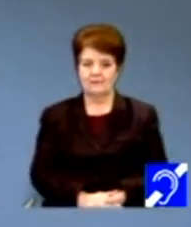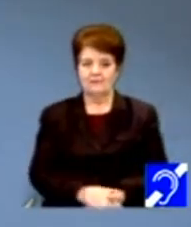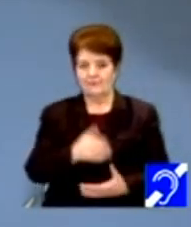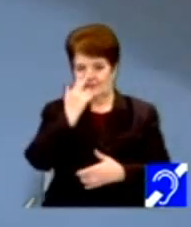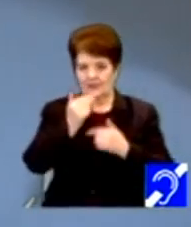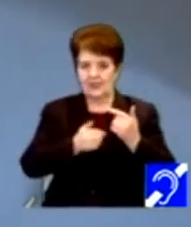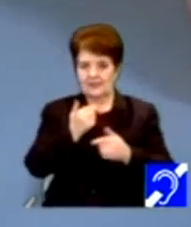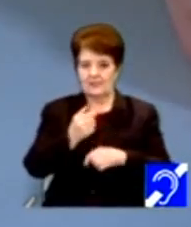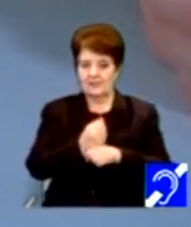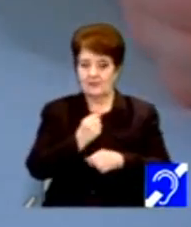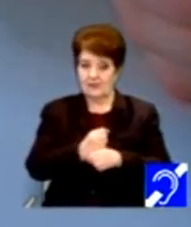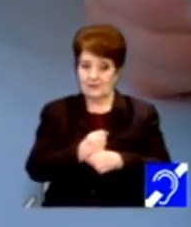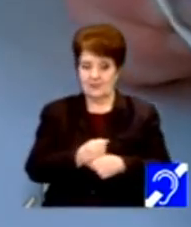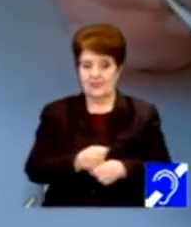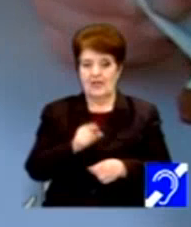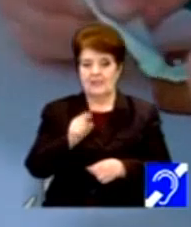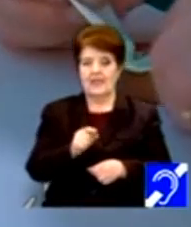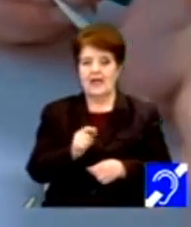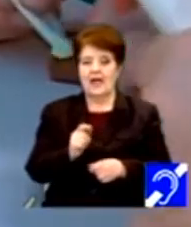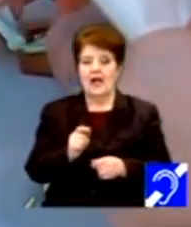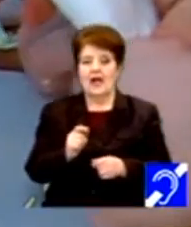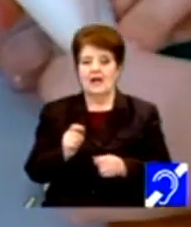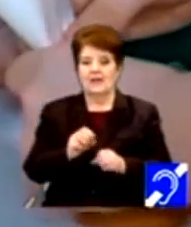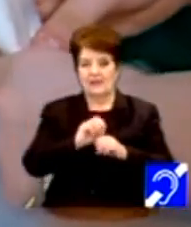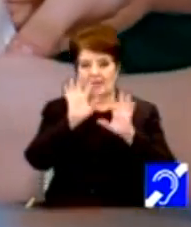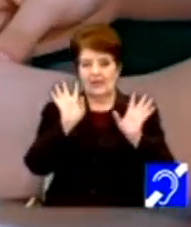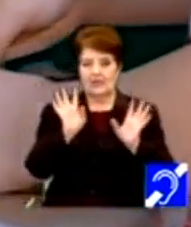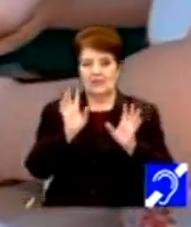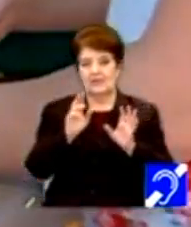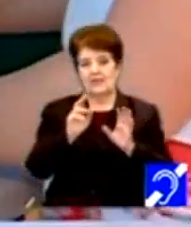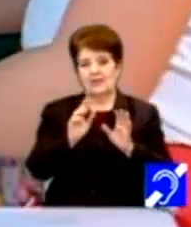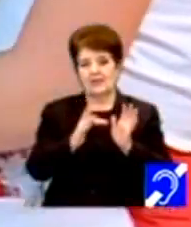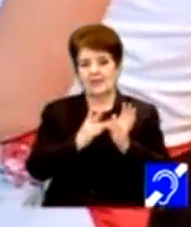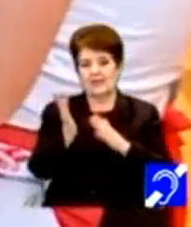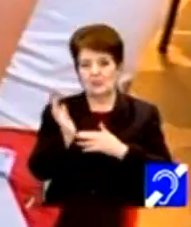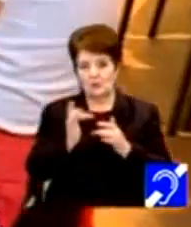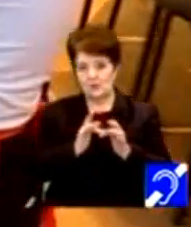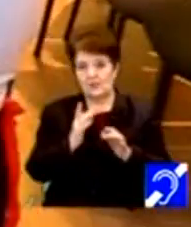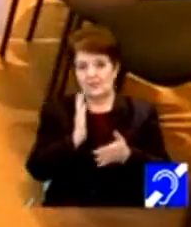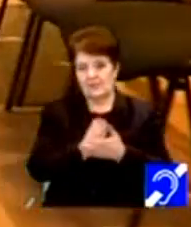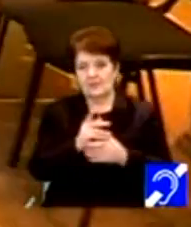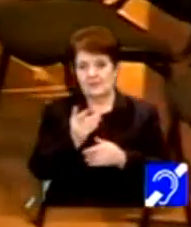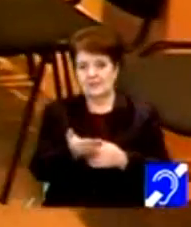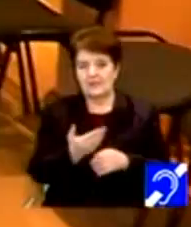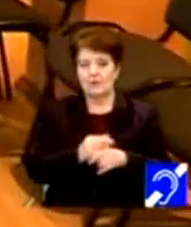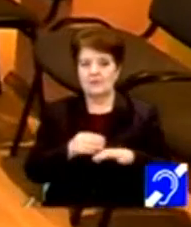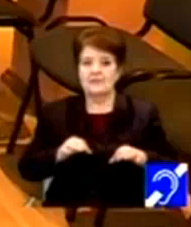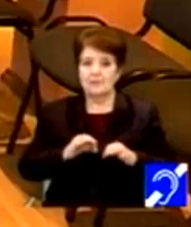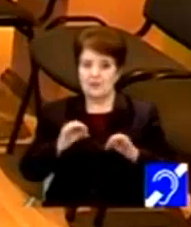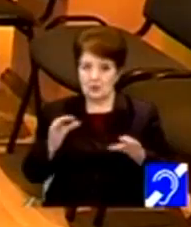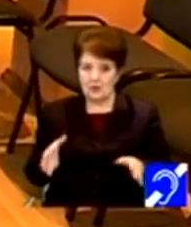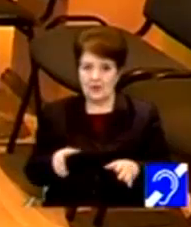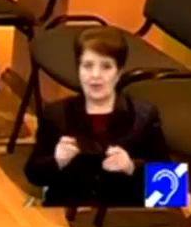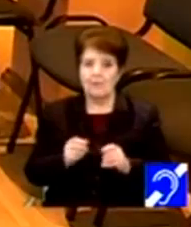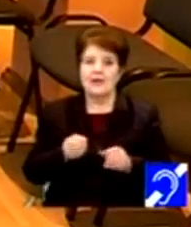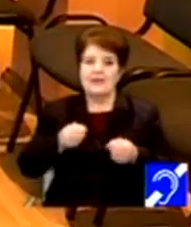Tradiția de a coace biscuiți de Crăciun este preluată încă din Europa. Aroma înviitoare a fursecurilor face această sărbătoare și mai